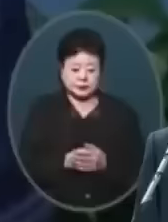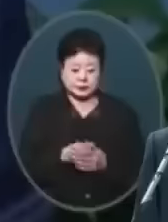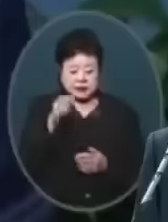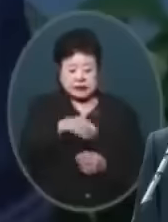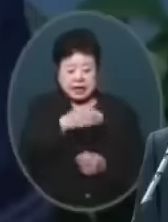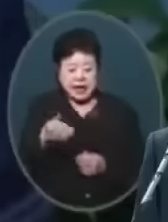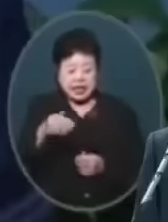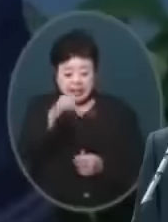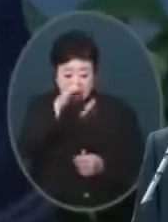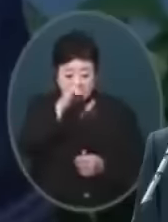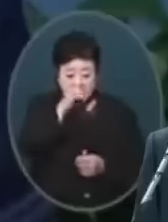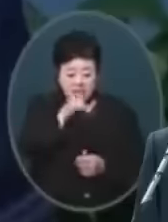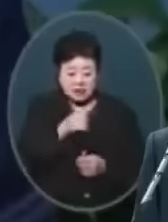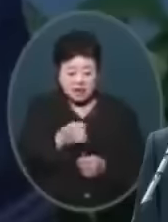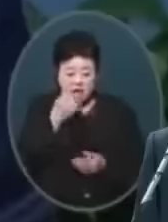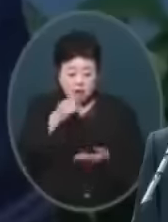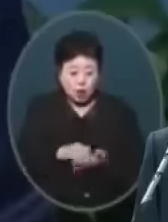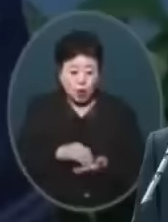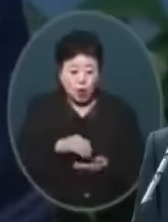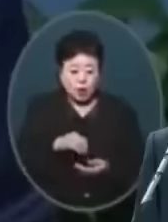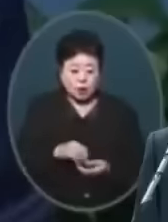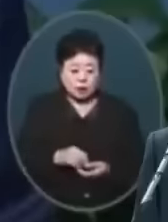시냇가에 있는 물맷돌을